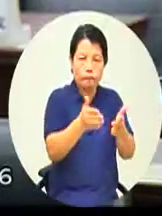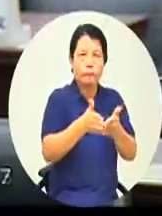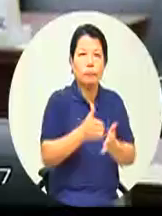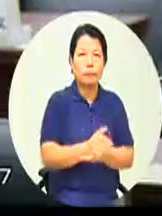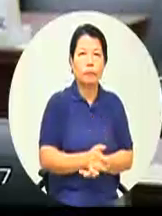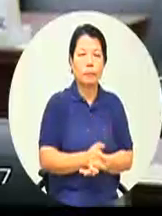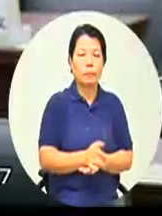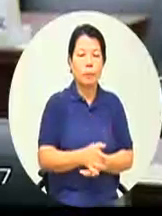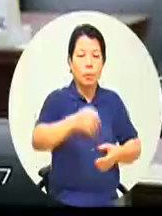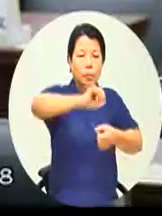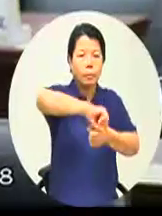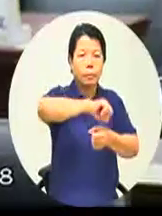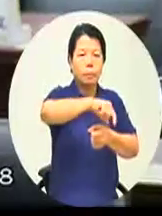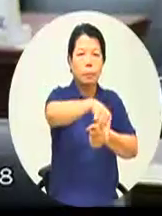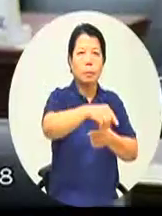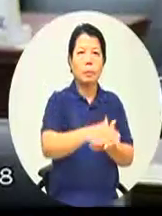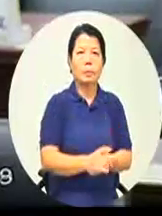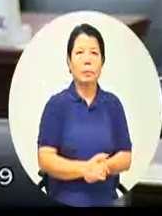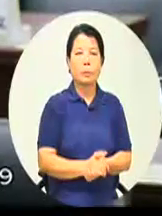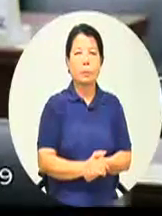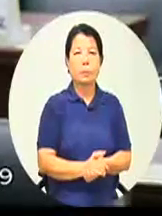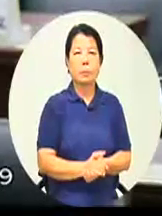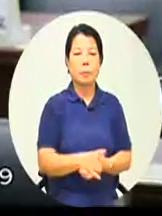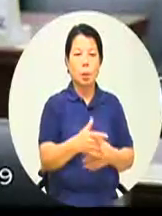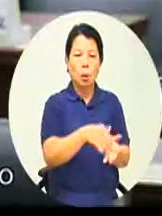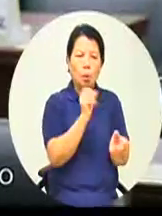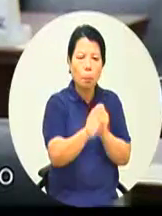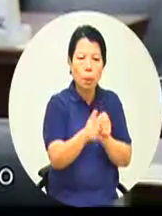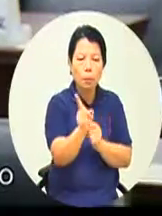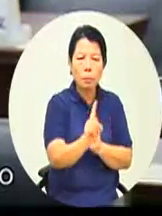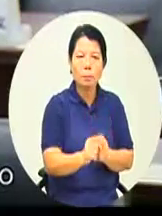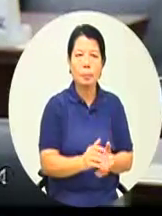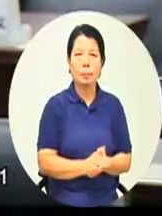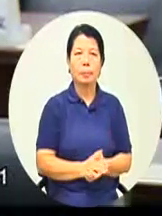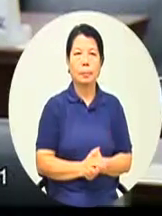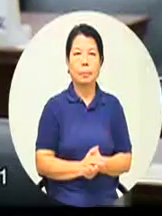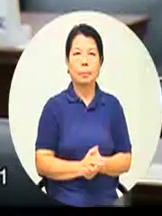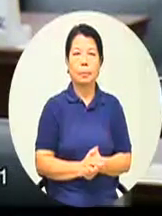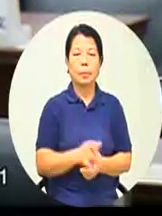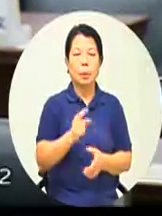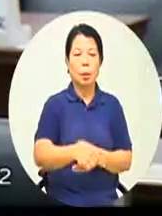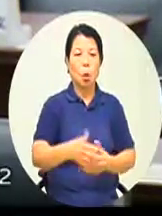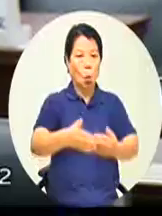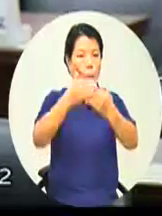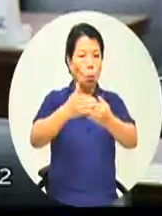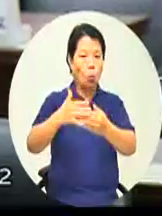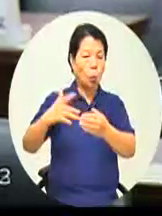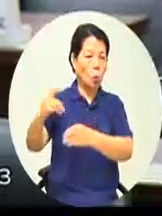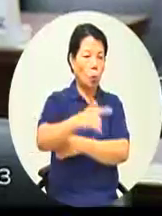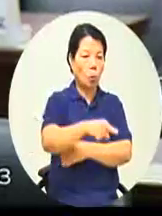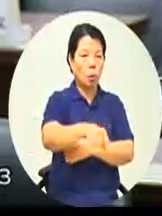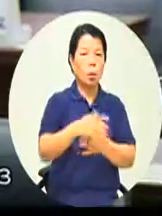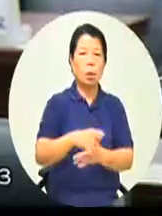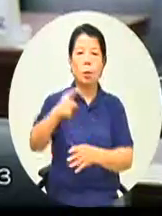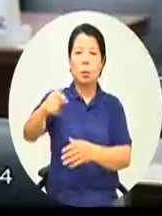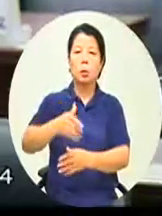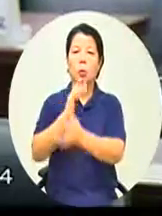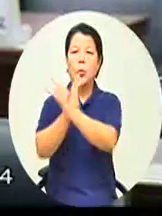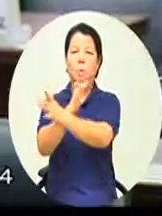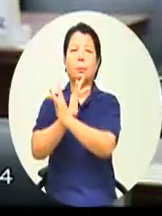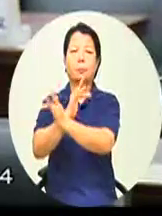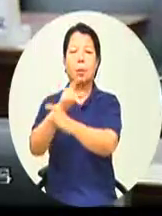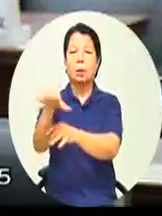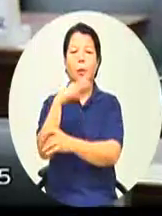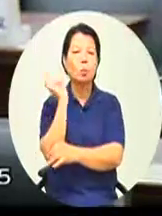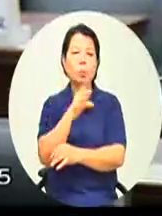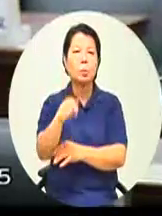码最基本的搞文创，难免来买啥货？即阿拉个来了吼，无爱使用牙齿啊，无爱六合牙齿啊，